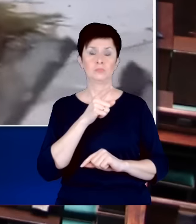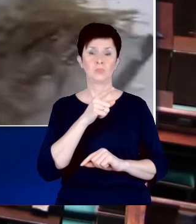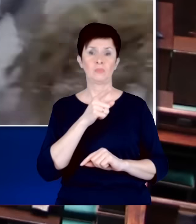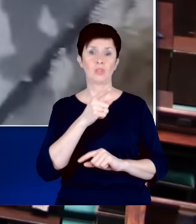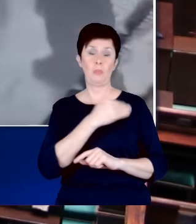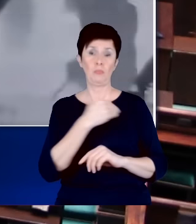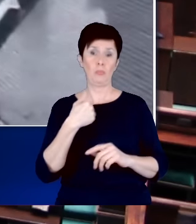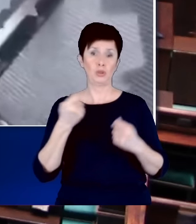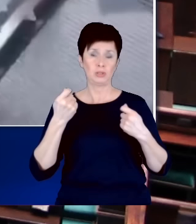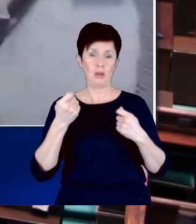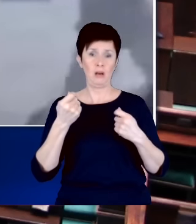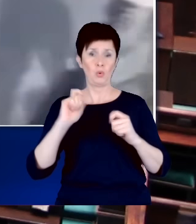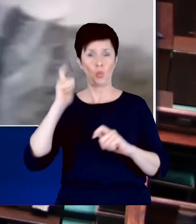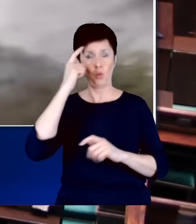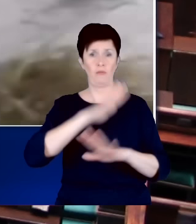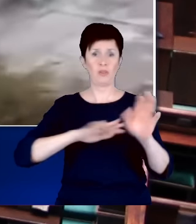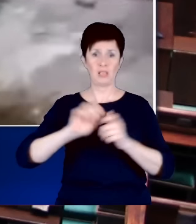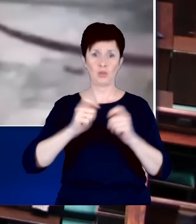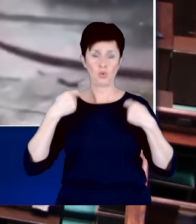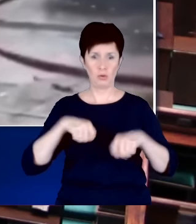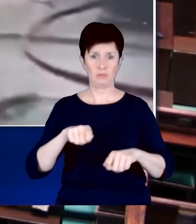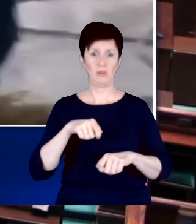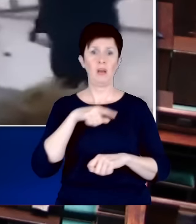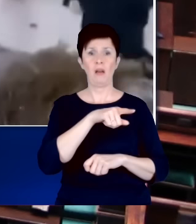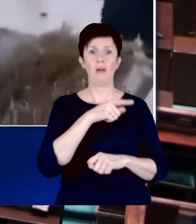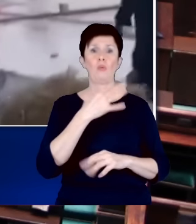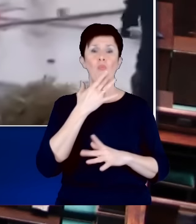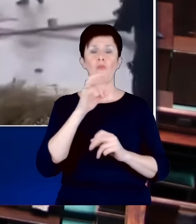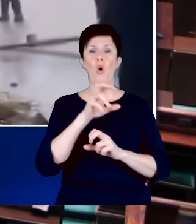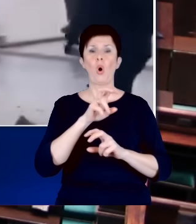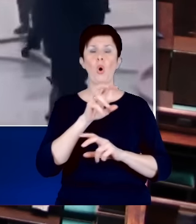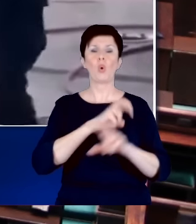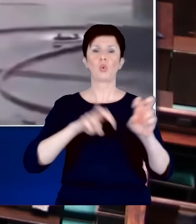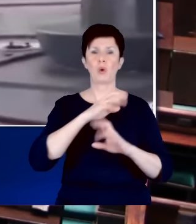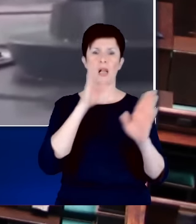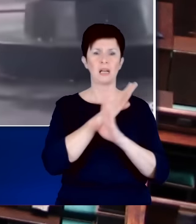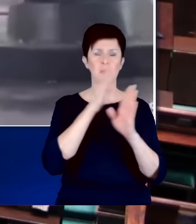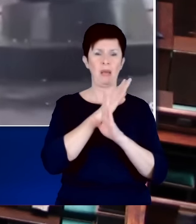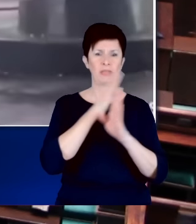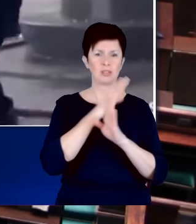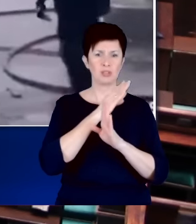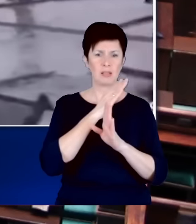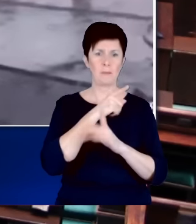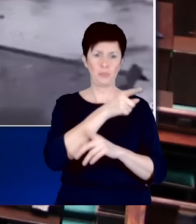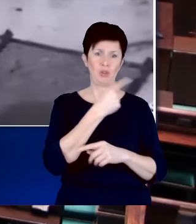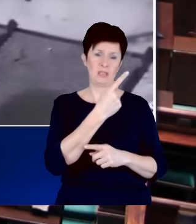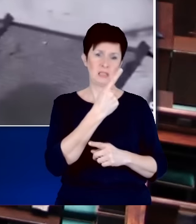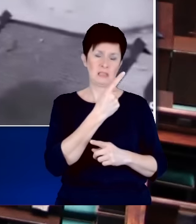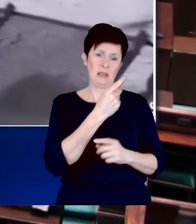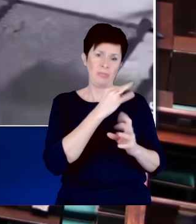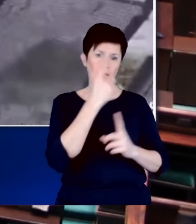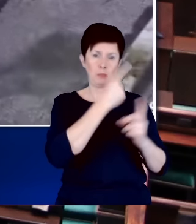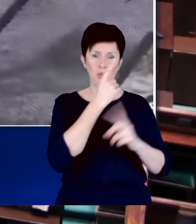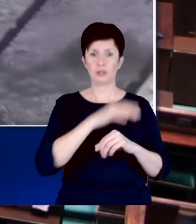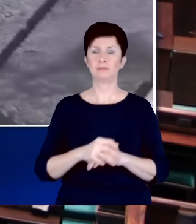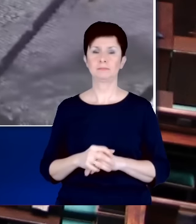stoi, ruchu denializmu klimatycznego, to pan sobie sam najlepszą ocenę wystawia. Jeżeli pan już dowiedział się, ile